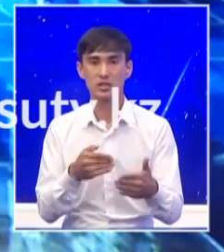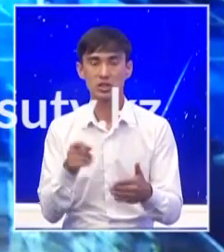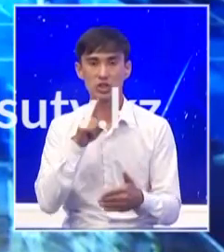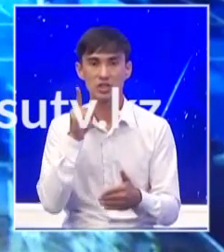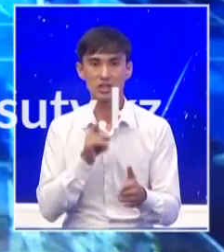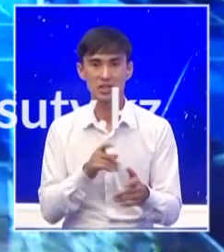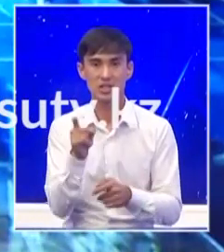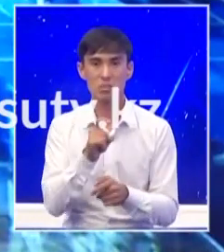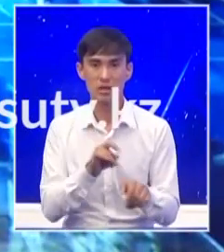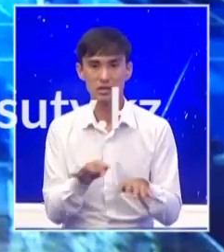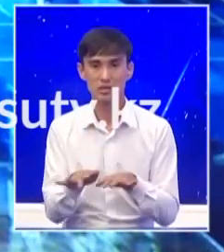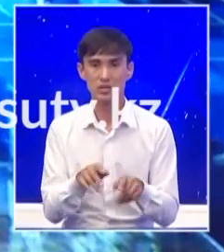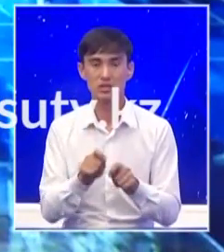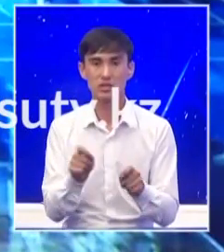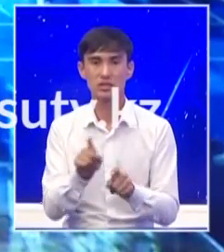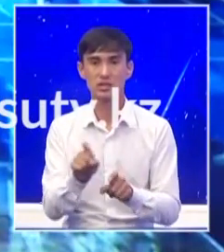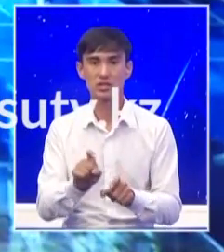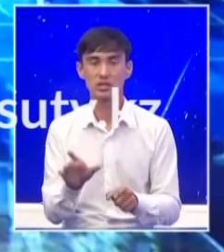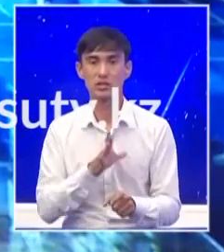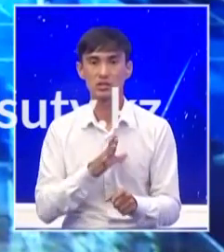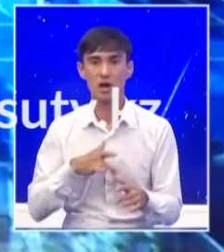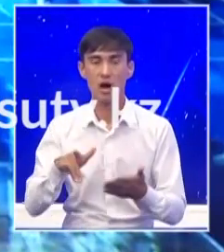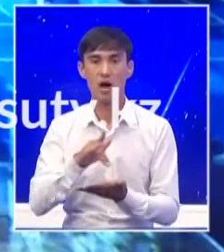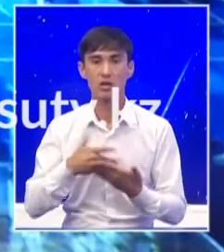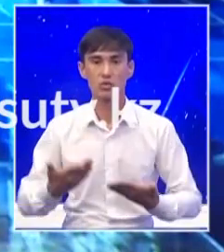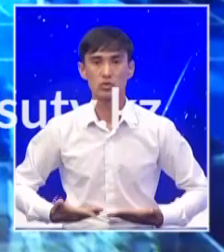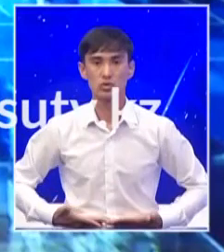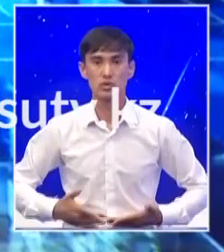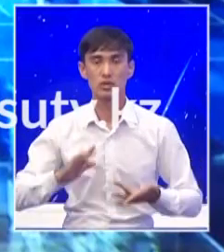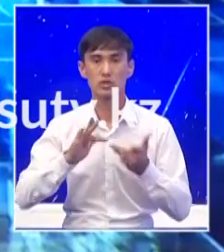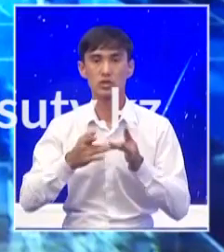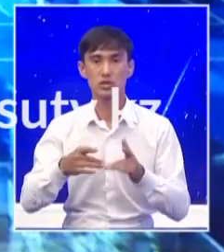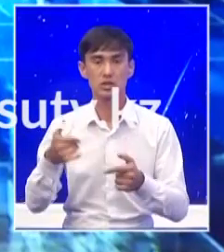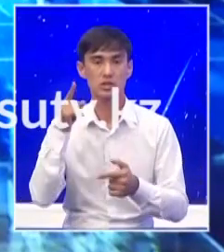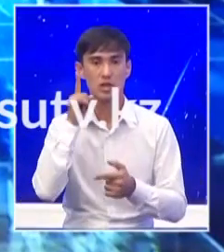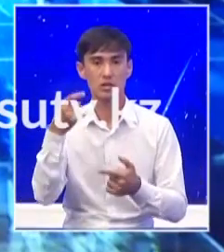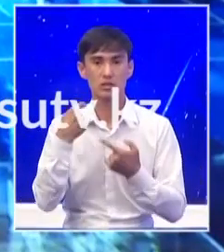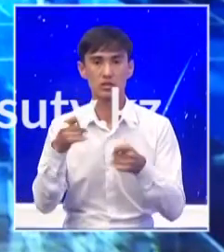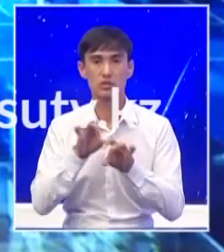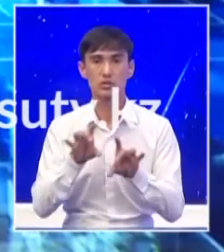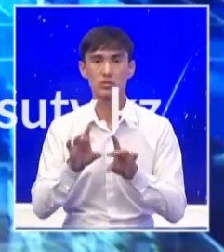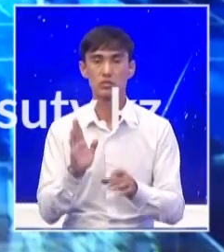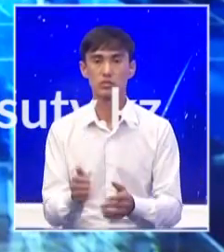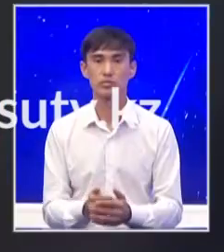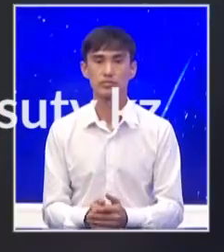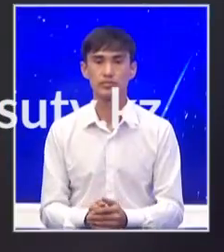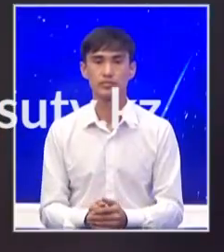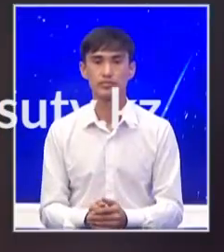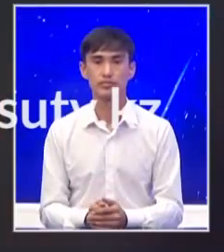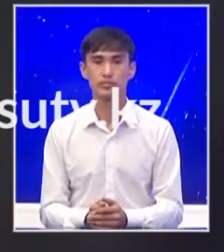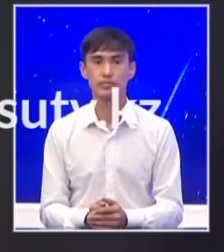химиялық залалсыздандыру жұмыстары жүргізілді. Қала тұрғындары әлеуметтік желілерде дабыл қаққан тақырып келесі сюжетте.